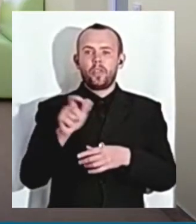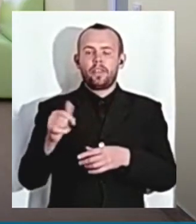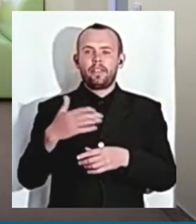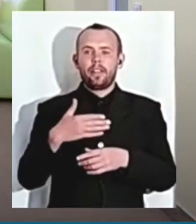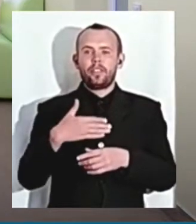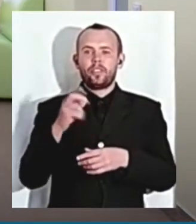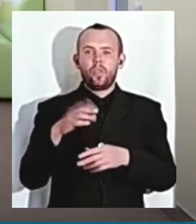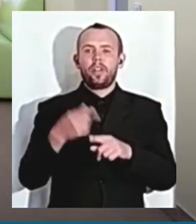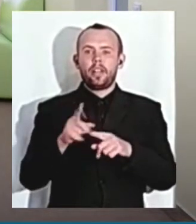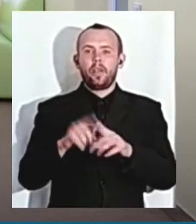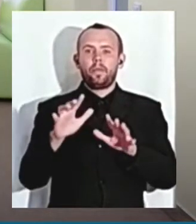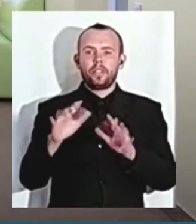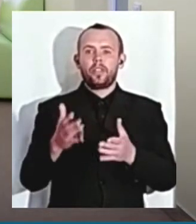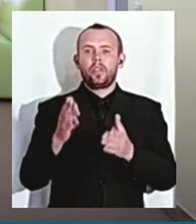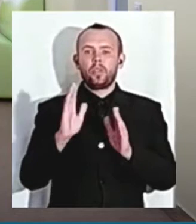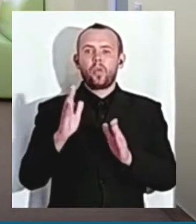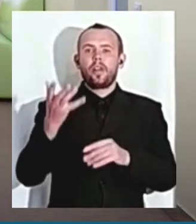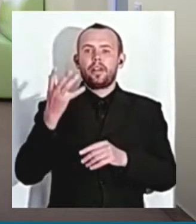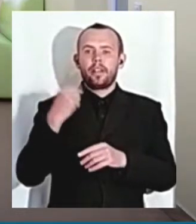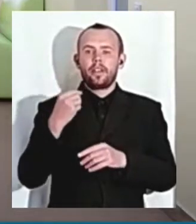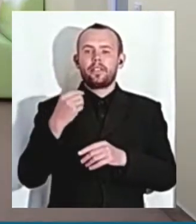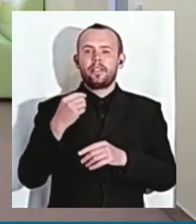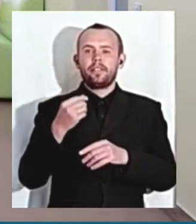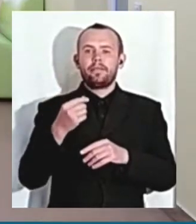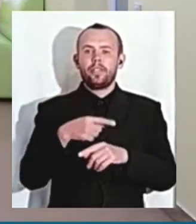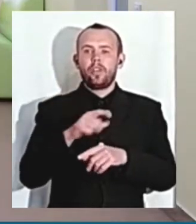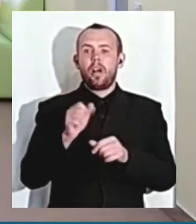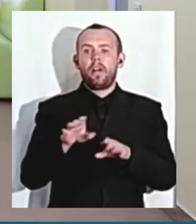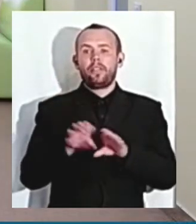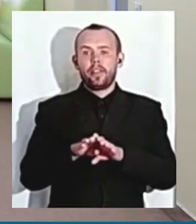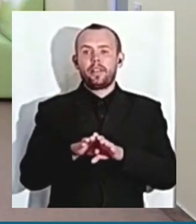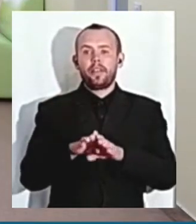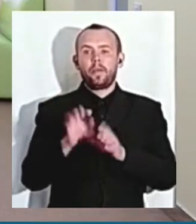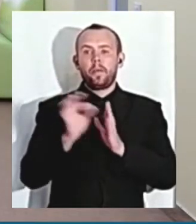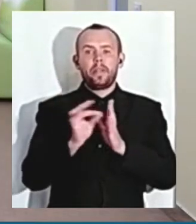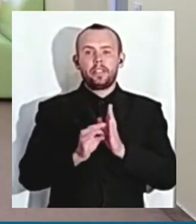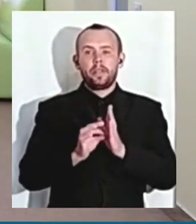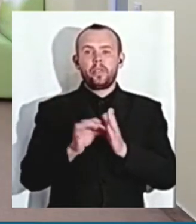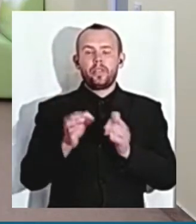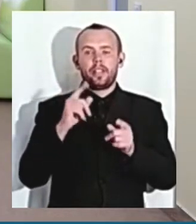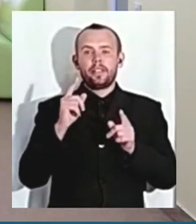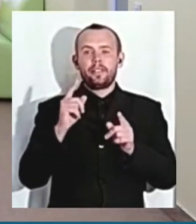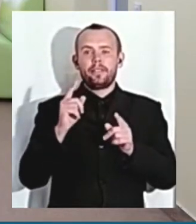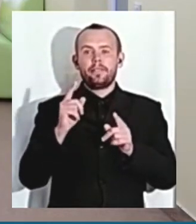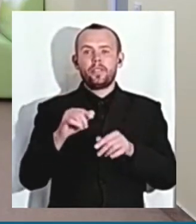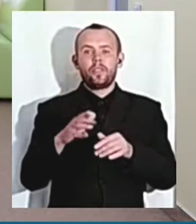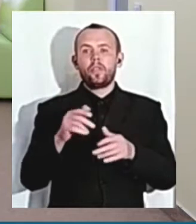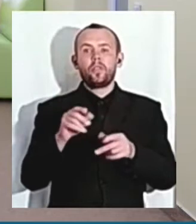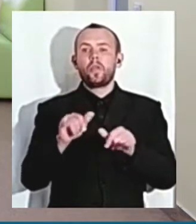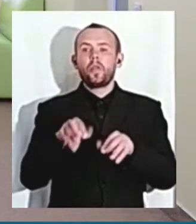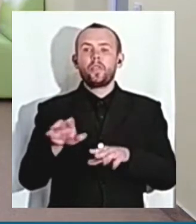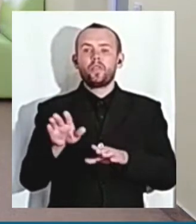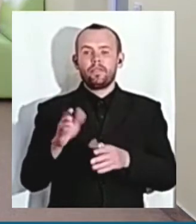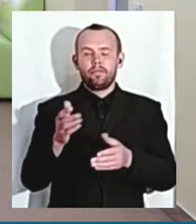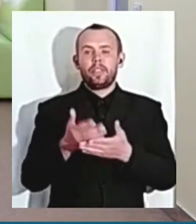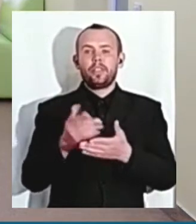коли клюнуть. А так, в принципі, якщо нічого не безпокоїть, ти нікуди не йдеш. Ну, если беспокоит,